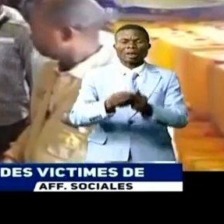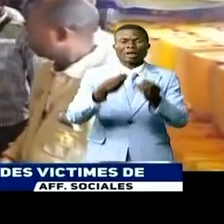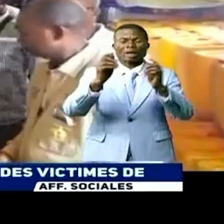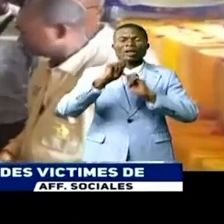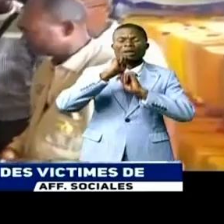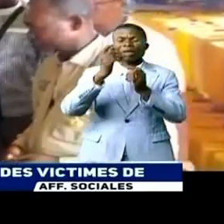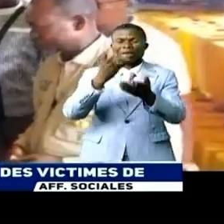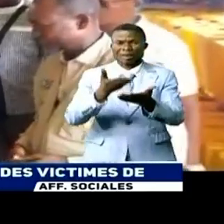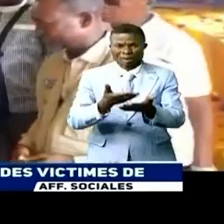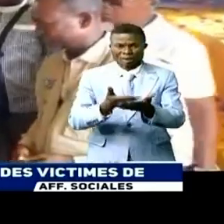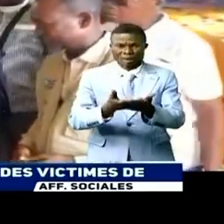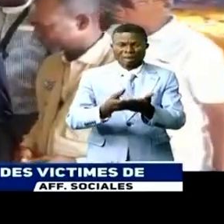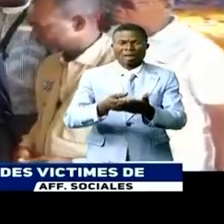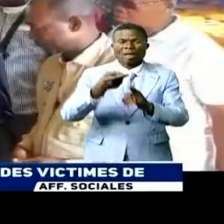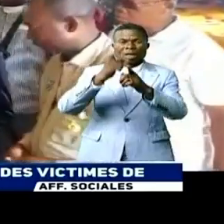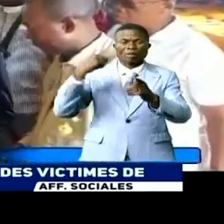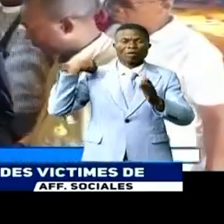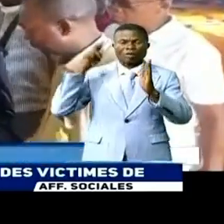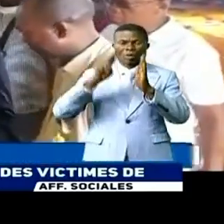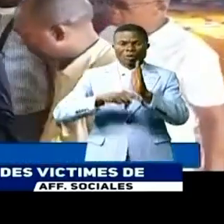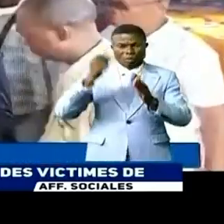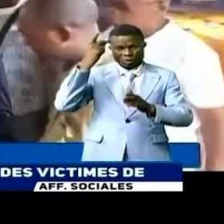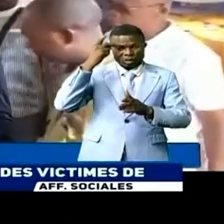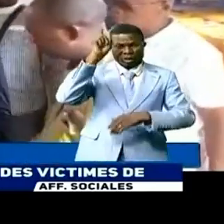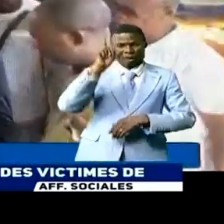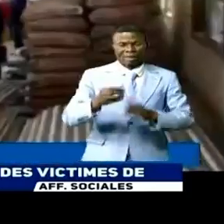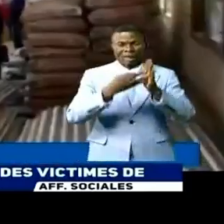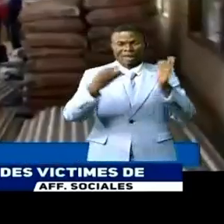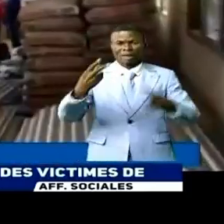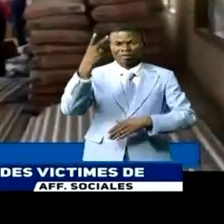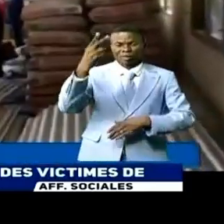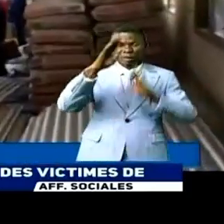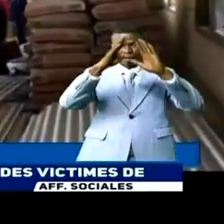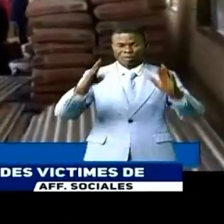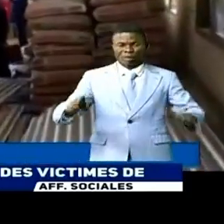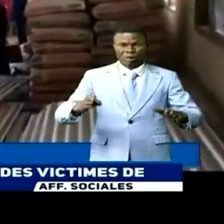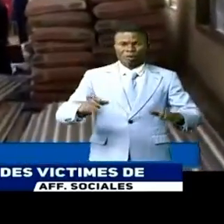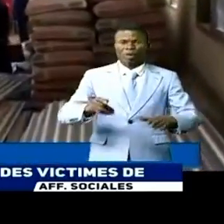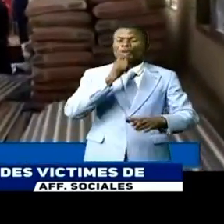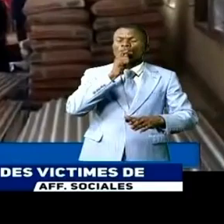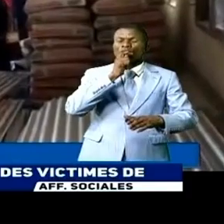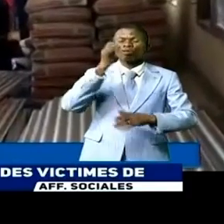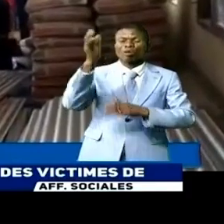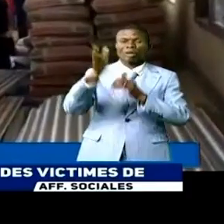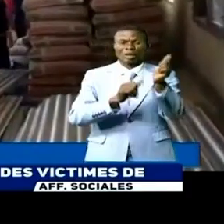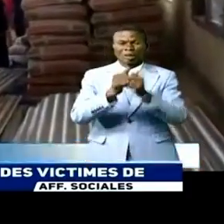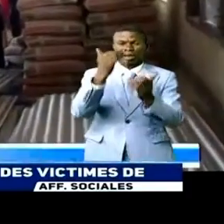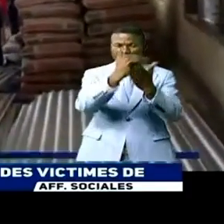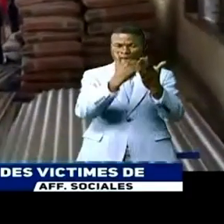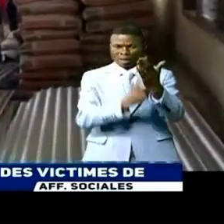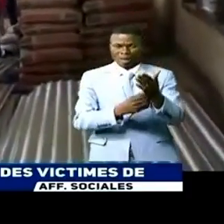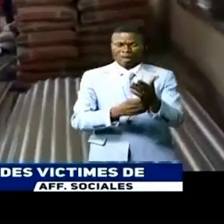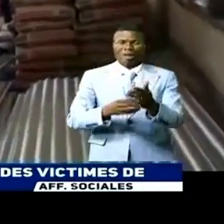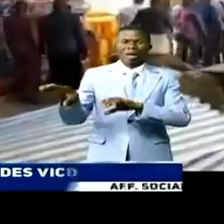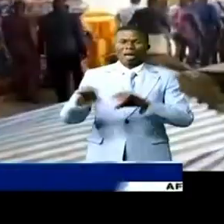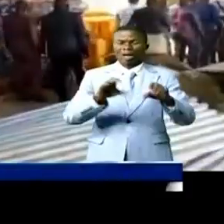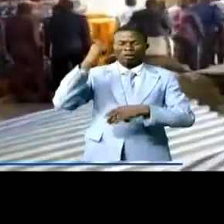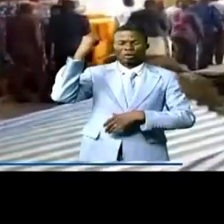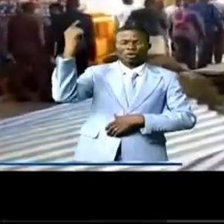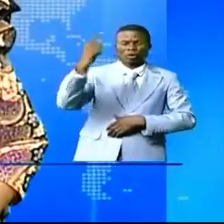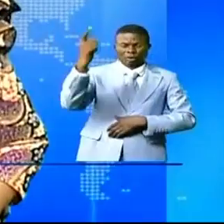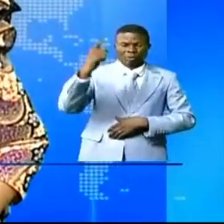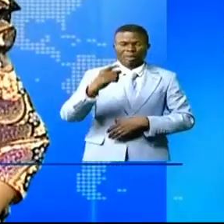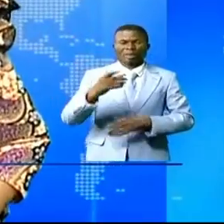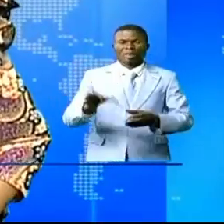assistance du gouvernement central au sein à travers de ménage est un des pays d'anti fiemme par les services des études humanité